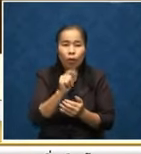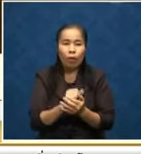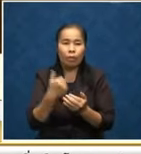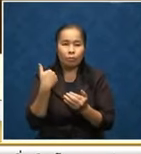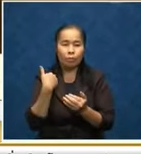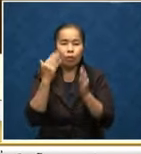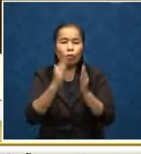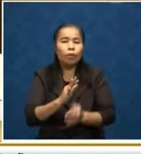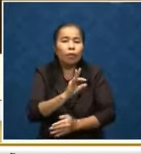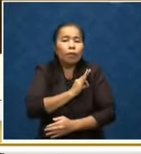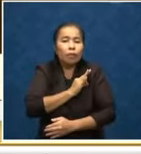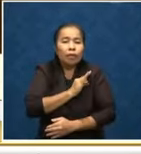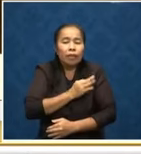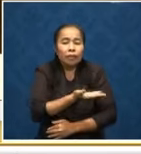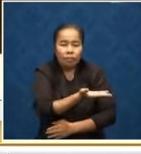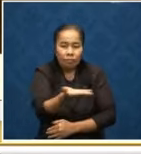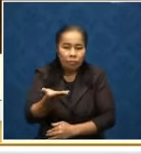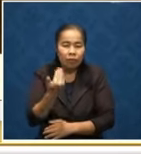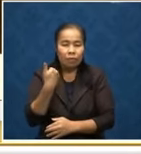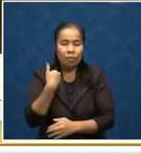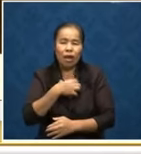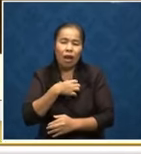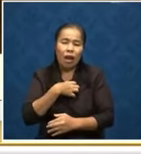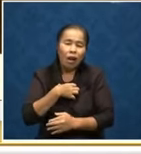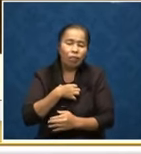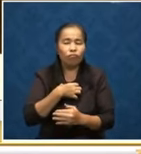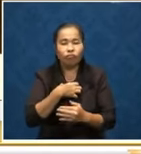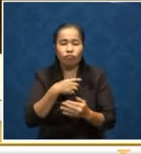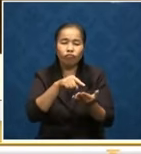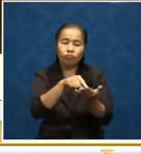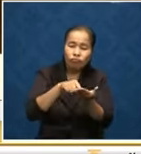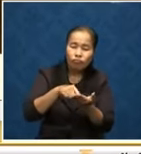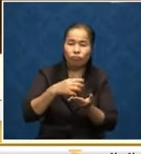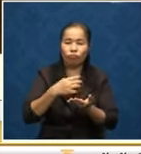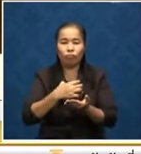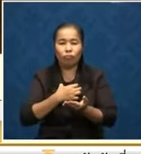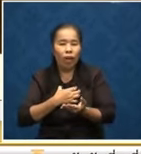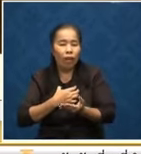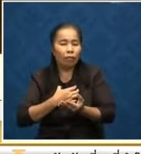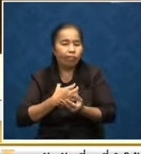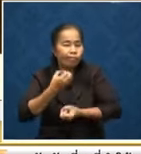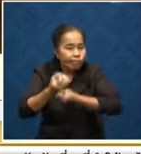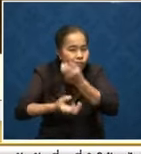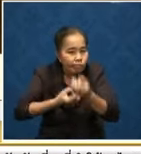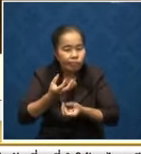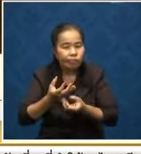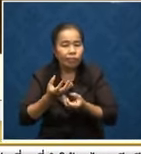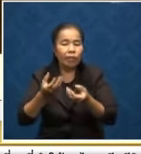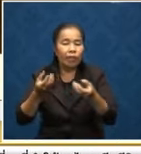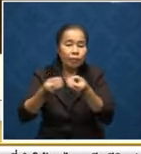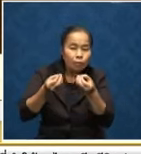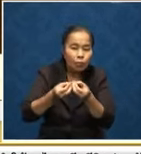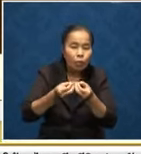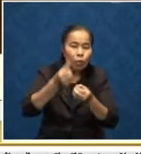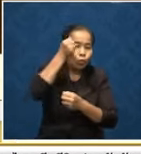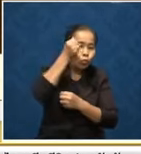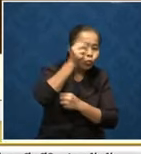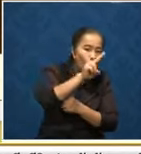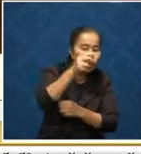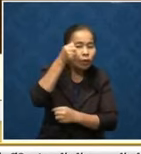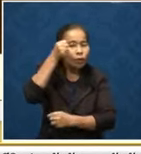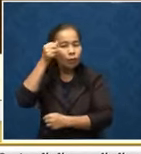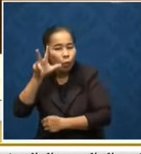านสมาชิกอยากจะเสนอและแสดงความคิดเห็นในเรื่องจำนวนวันประชุมนี้หลาย